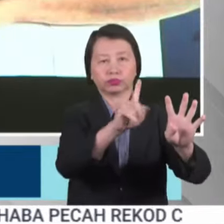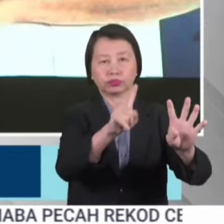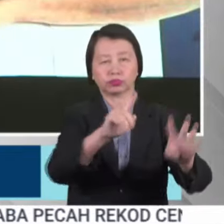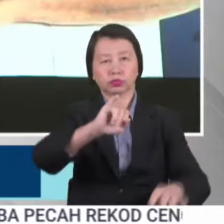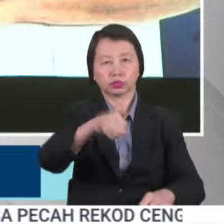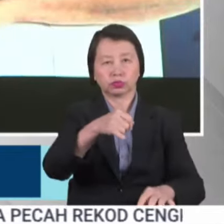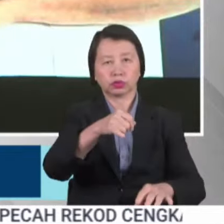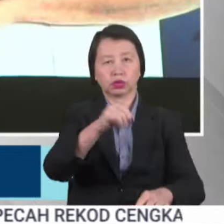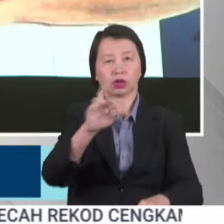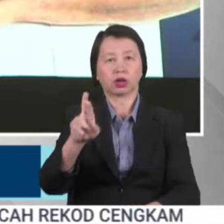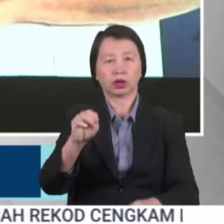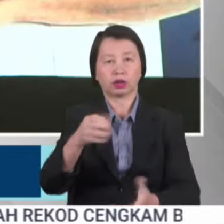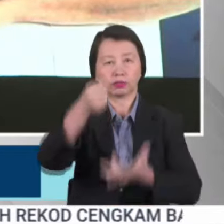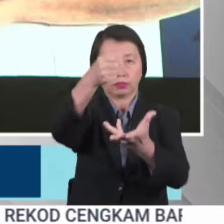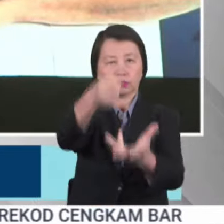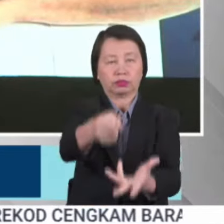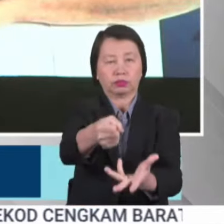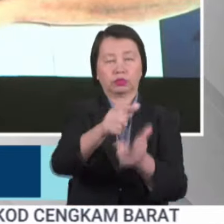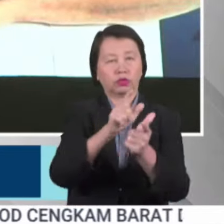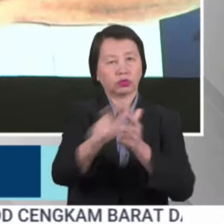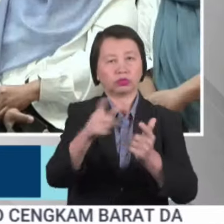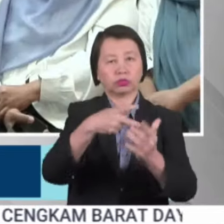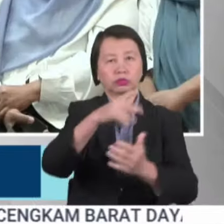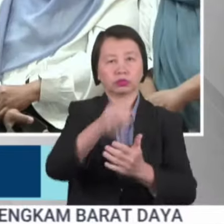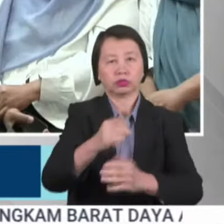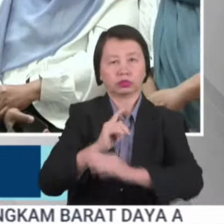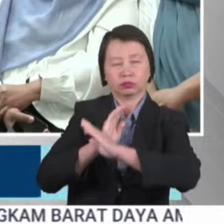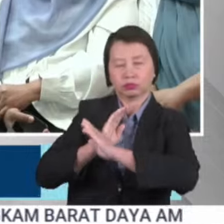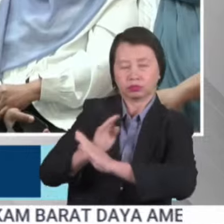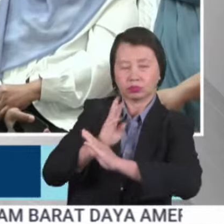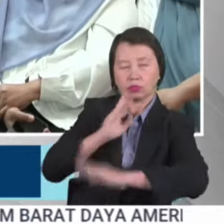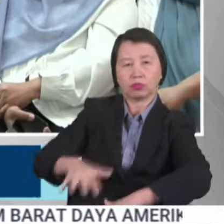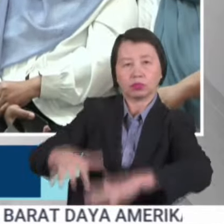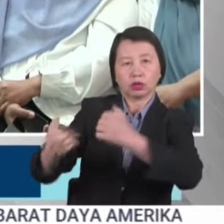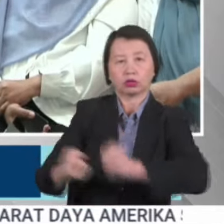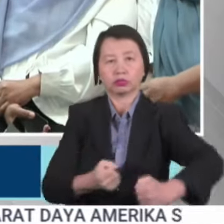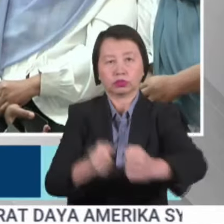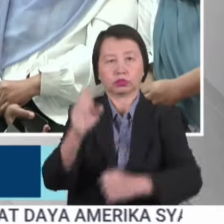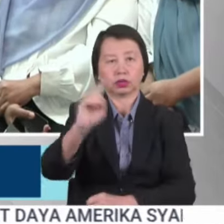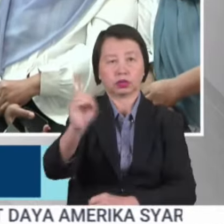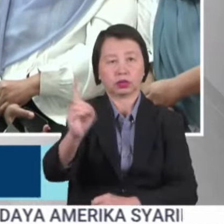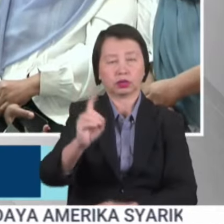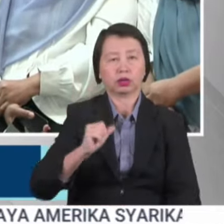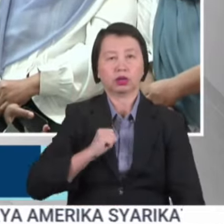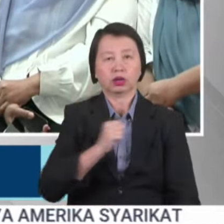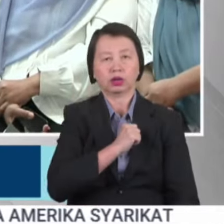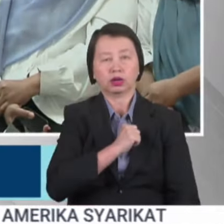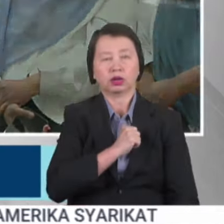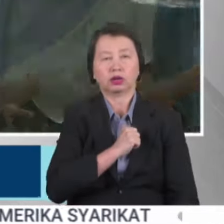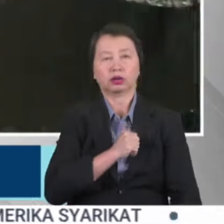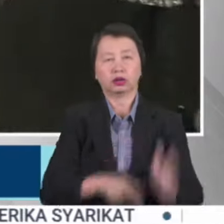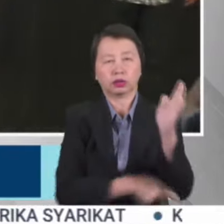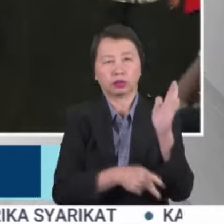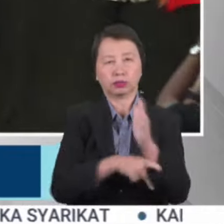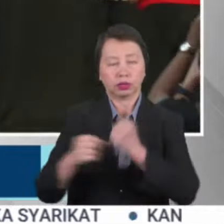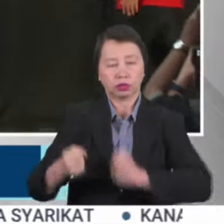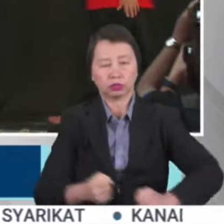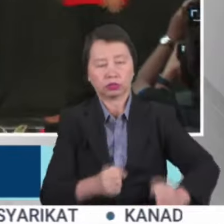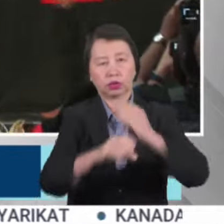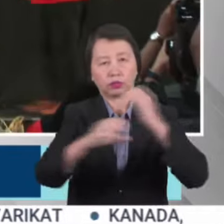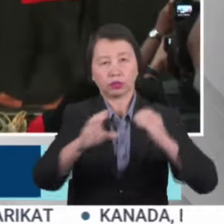481 juta ringgit peruntukan diluluskan bagi projek kebatan banjir di Sungai Damansara. Ahli Parlimen Sungai Buloh berkata ia sebagai